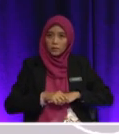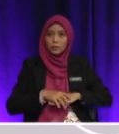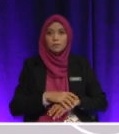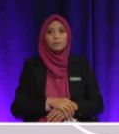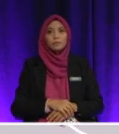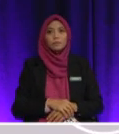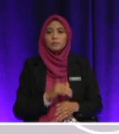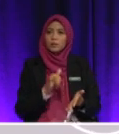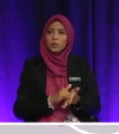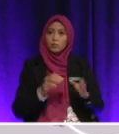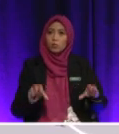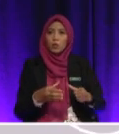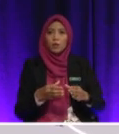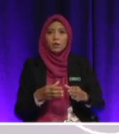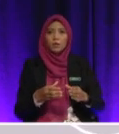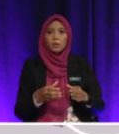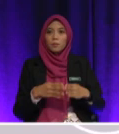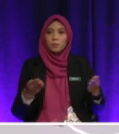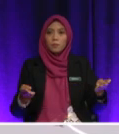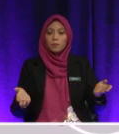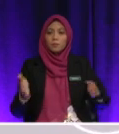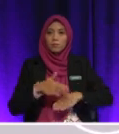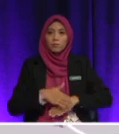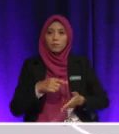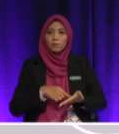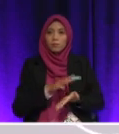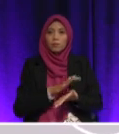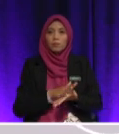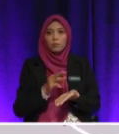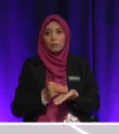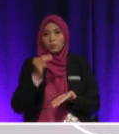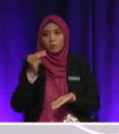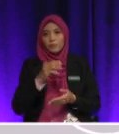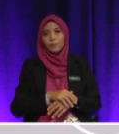sebagai bahasa kebangsaan di Sekolah Menengah